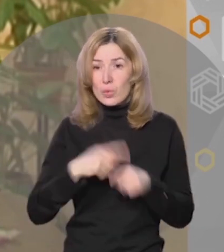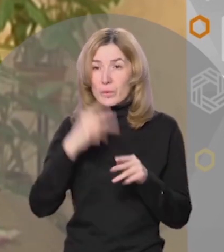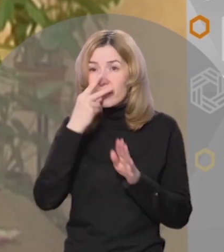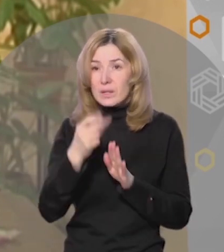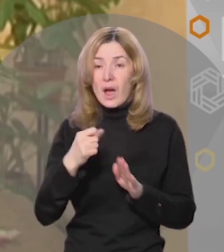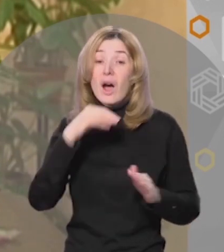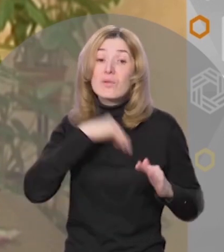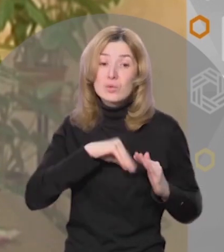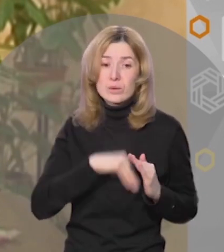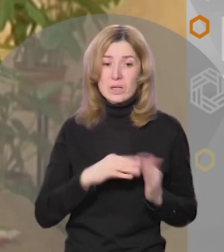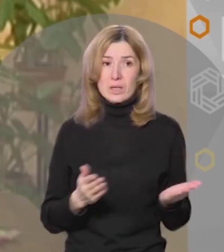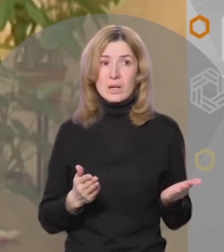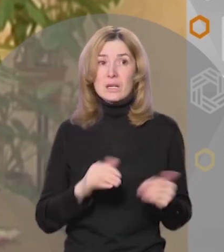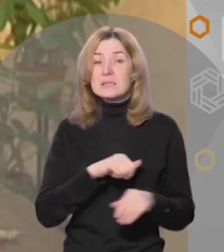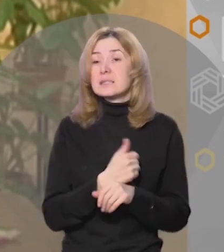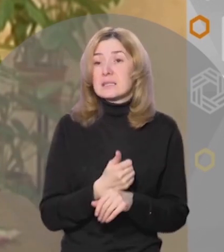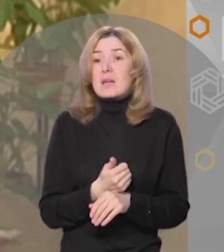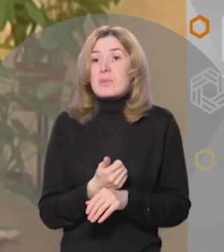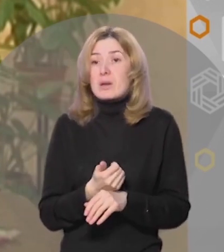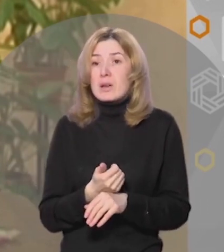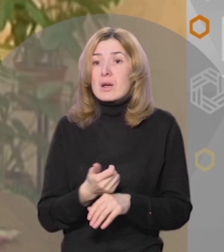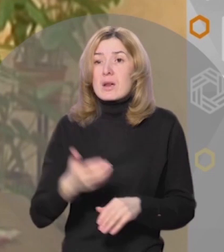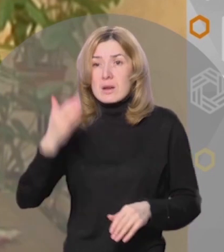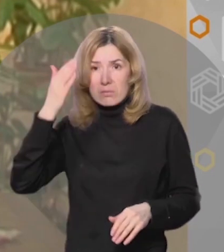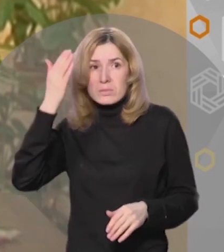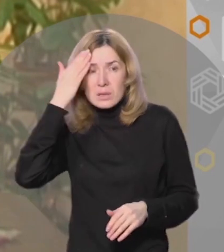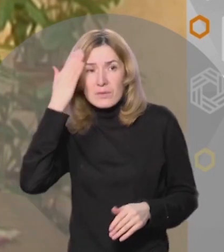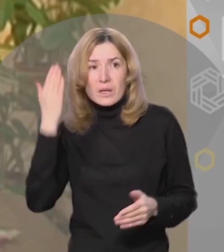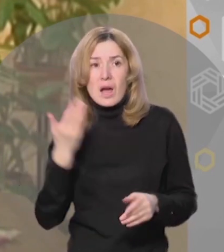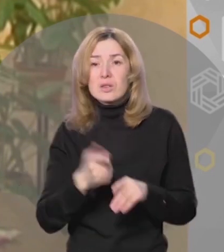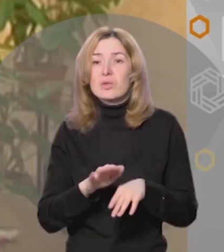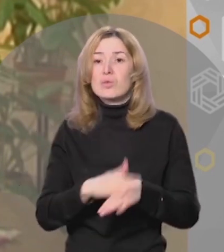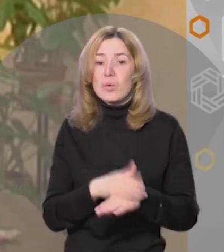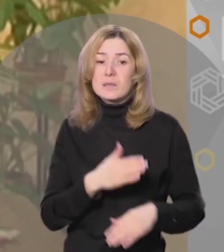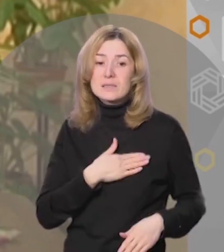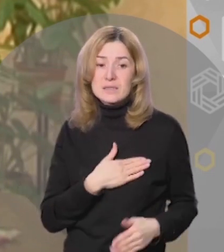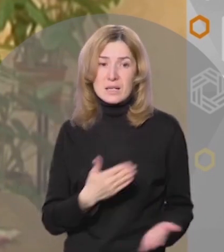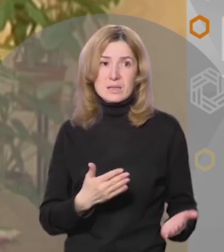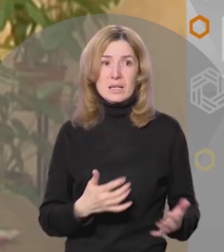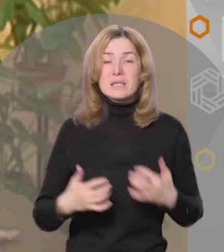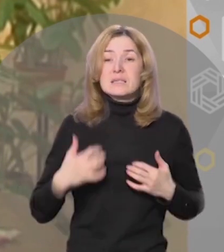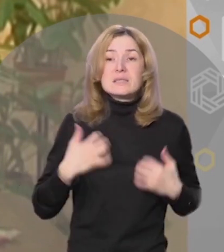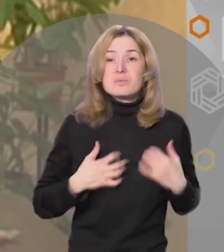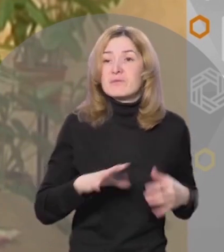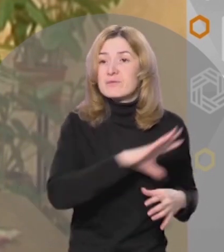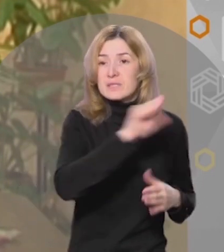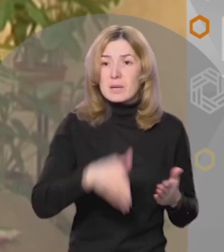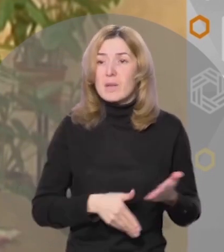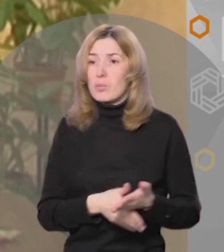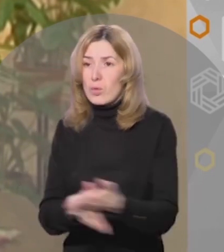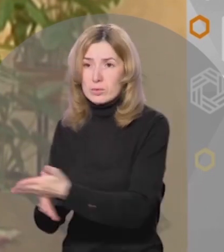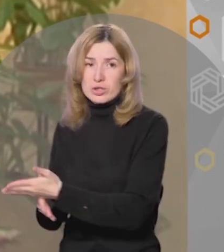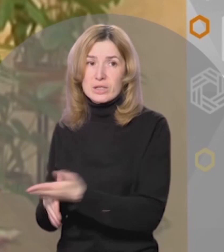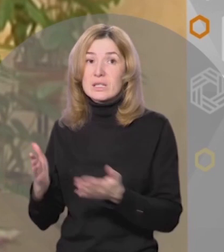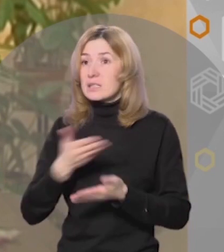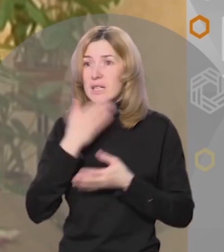всем, а внутренний. Самый главный талант – это доброе сердце, спешащее всем на помощь.